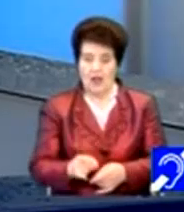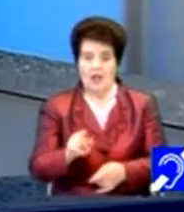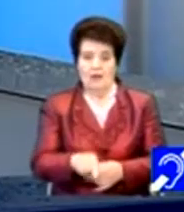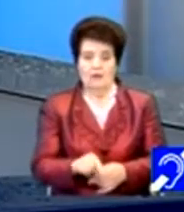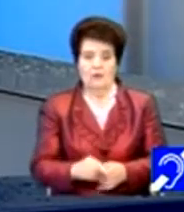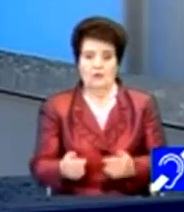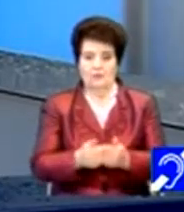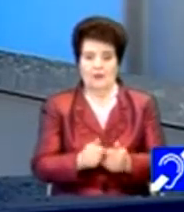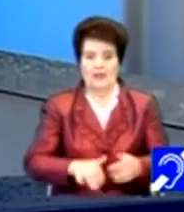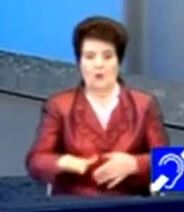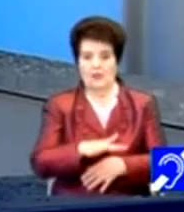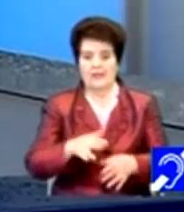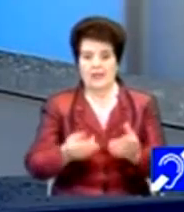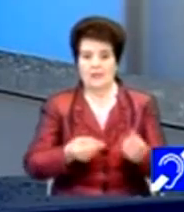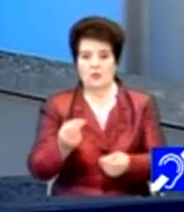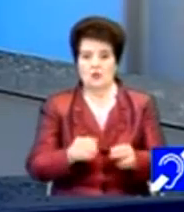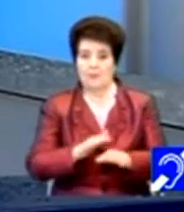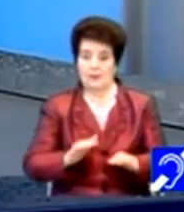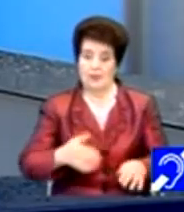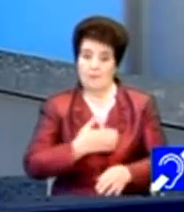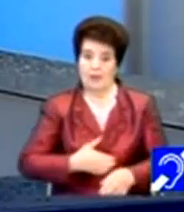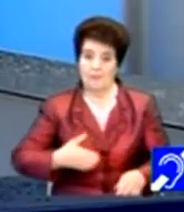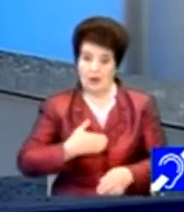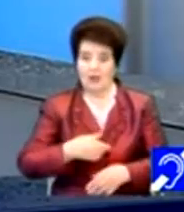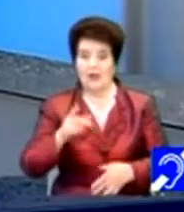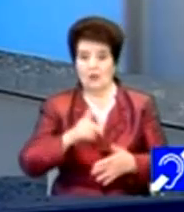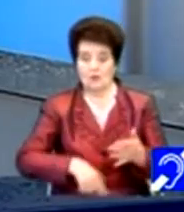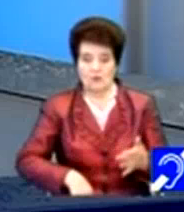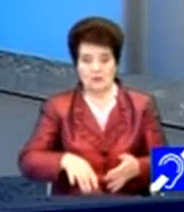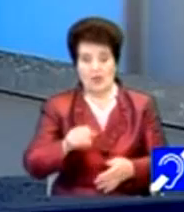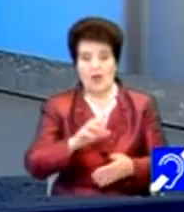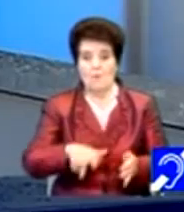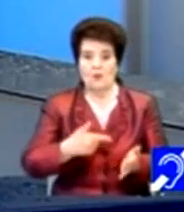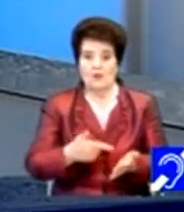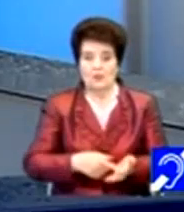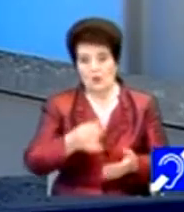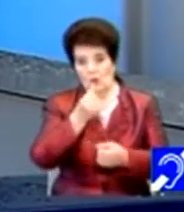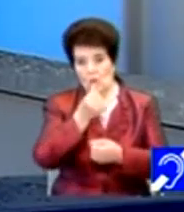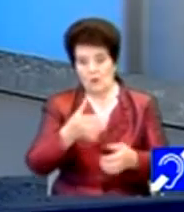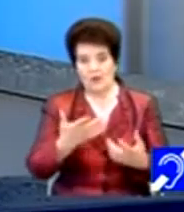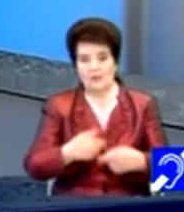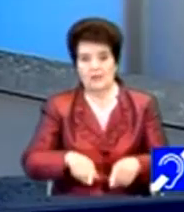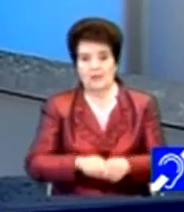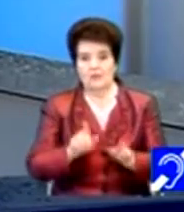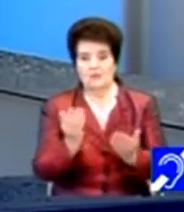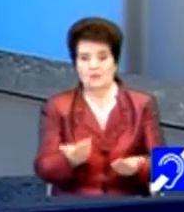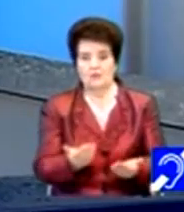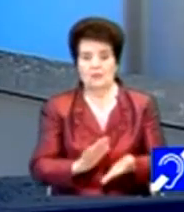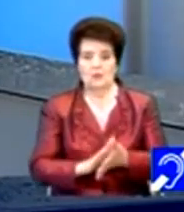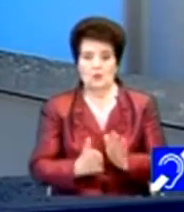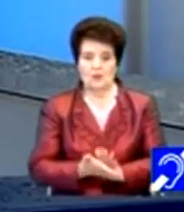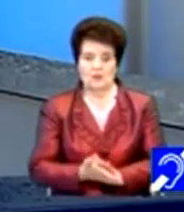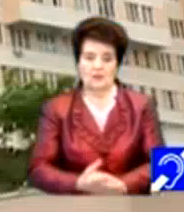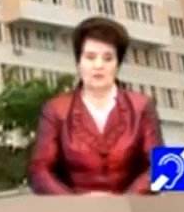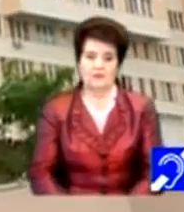se afla și un teren de joacă pentru copii. Primarul a recunoscut că municipalitatea nu poate face față unei asemenea